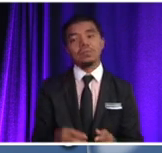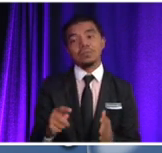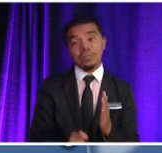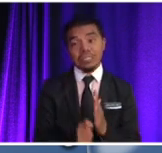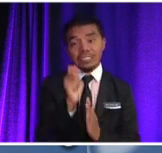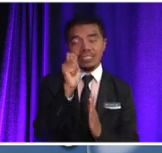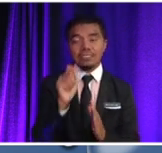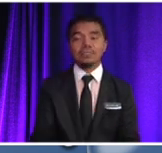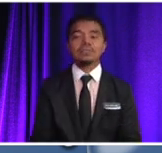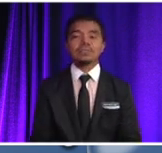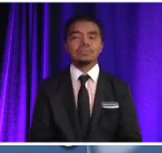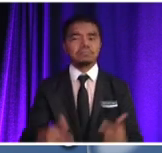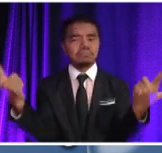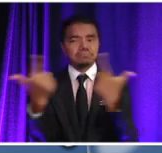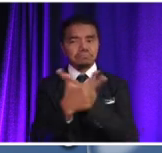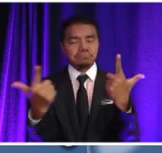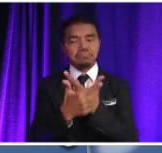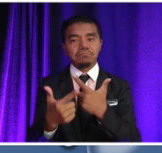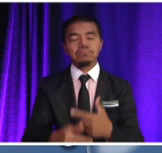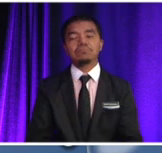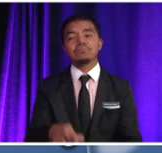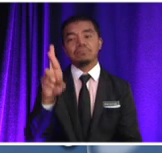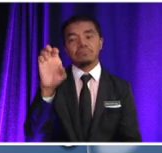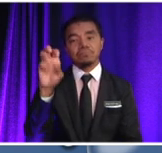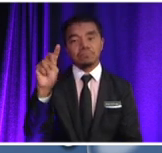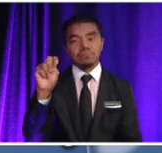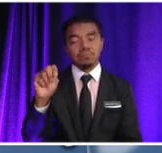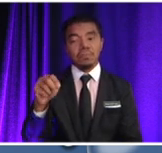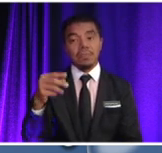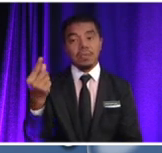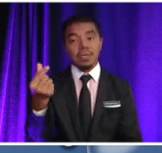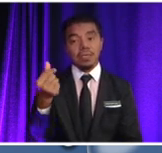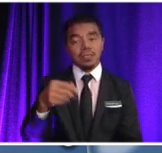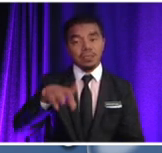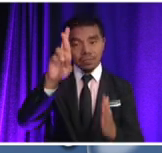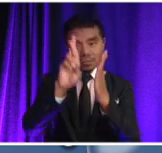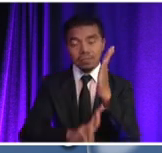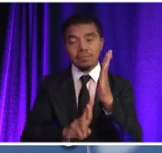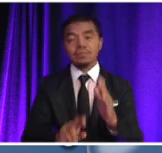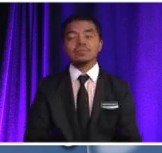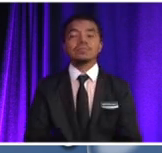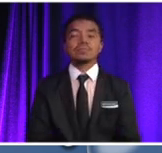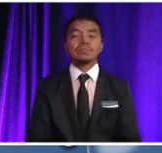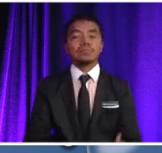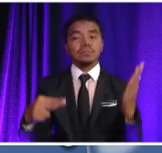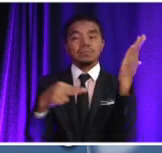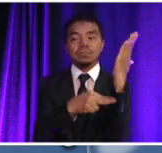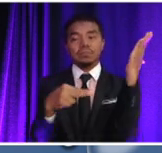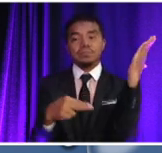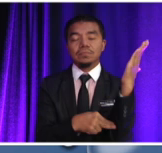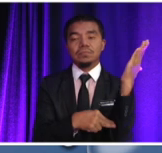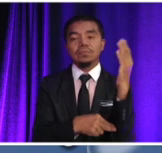maka harga akan menjadi rendah oke juga ada undang-undang yang menentukannya mengawal kawalan harga contohnya